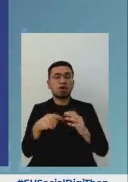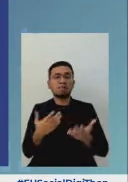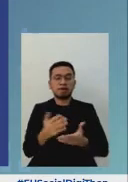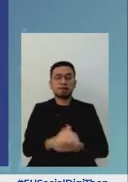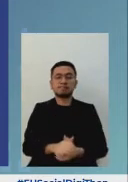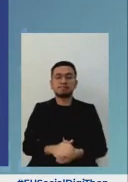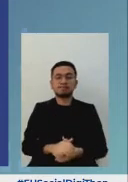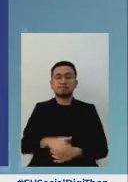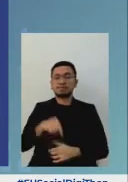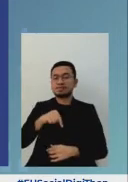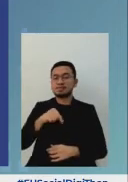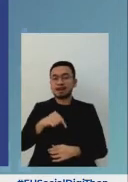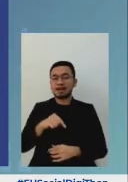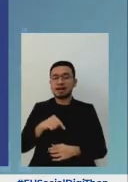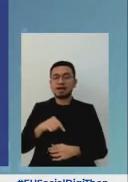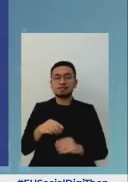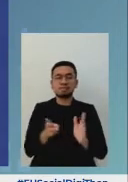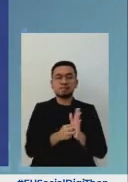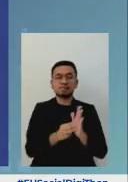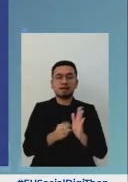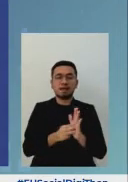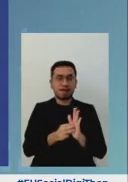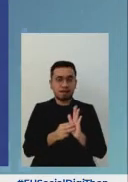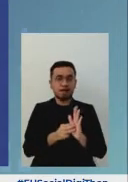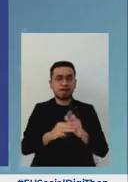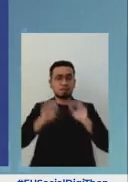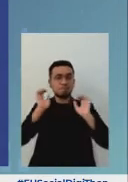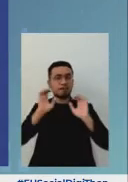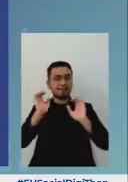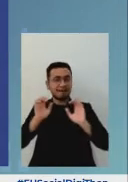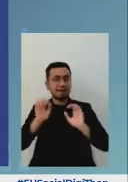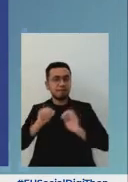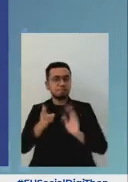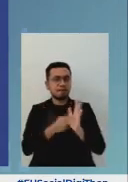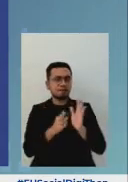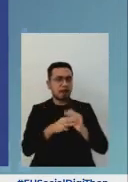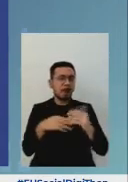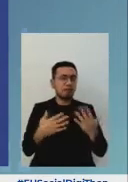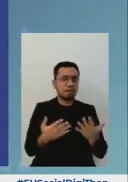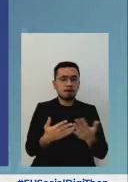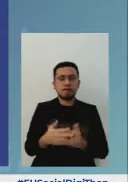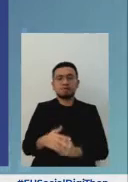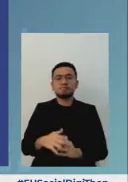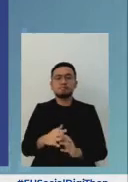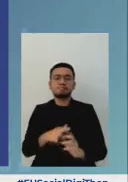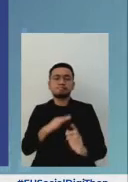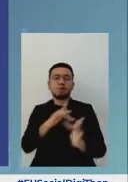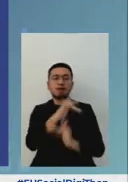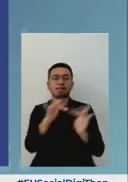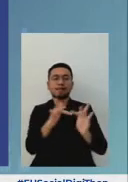ini cukup banyak kita hadapi, yaitu cyberbullying.